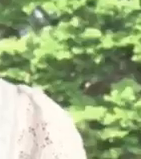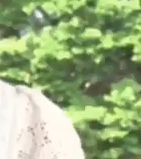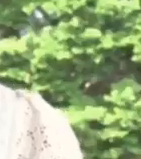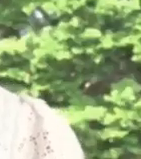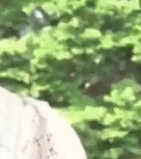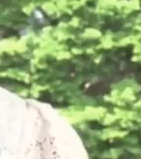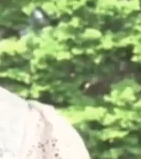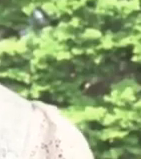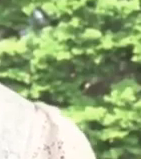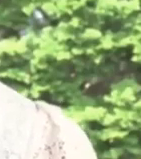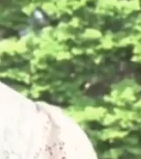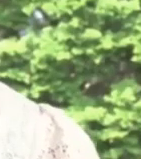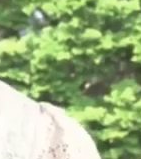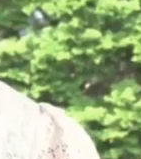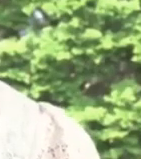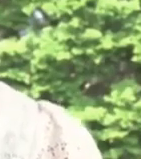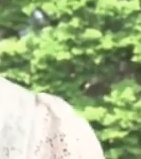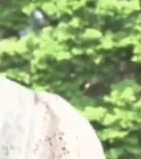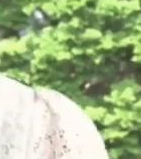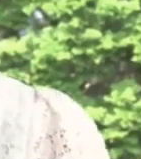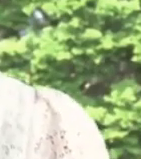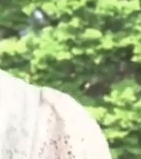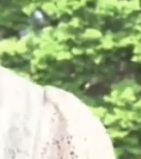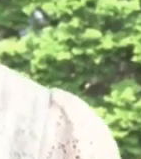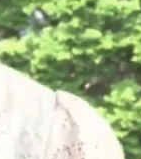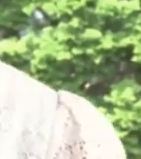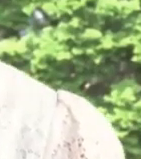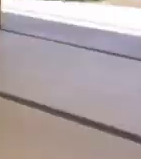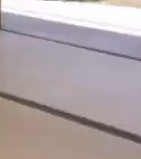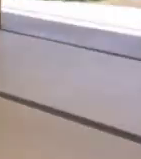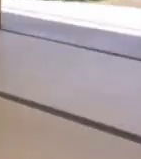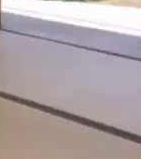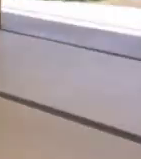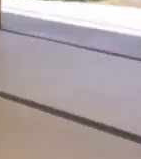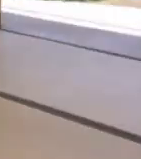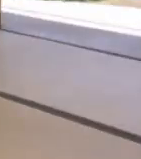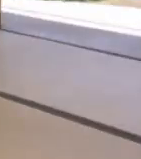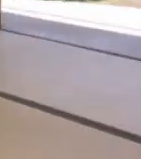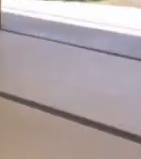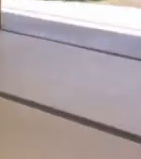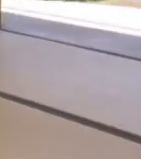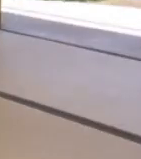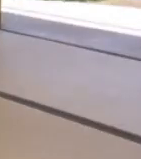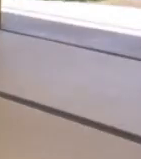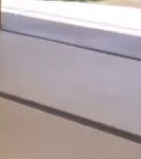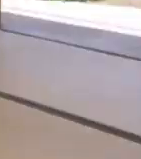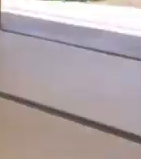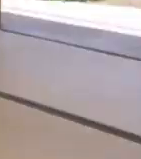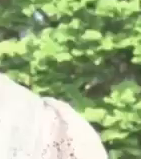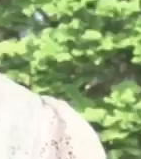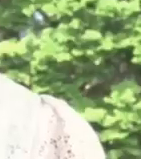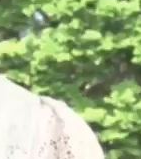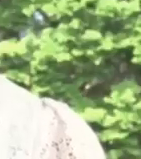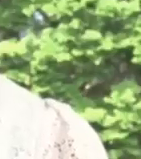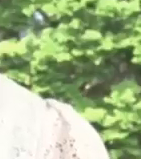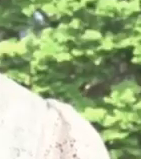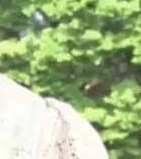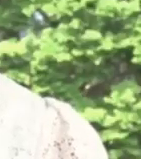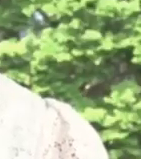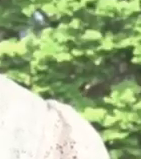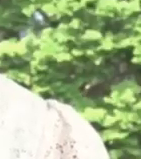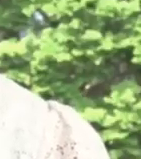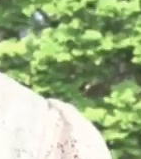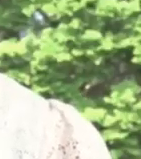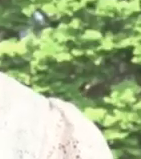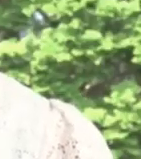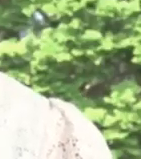ど いや、それ以上に強くてなんというか、もう本当に高校の時でも知らないお